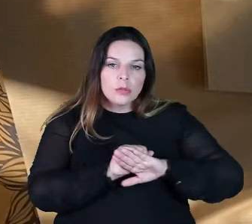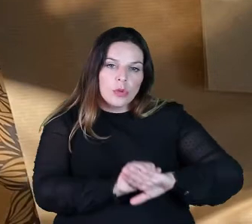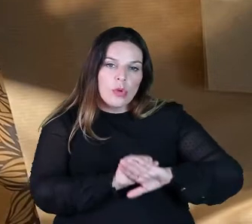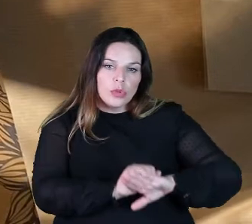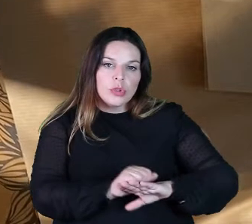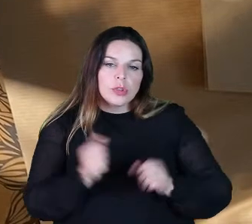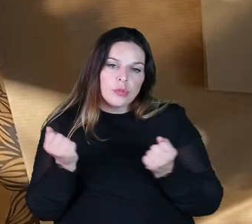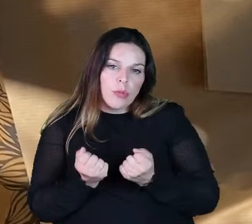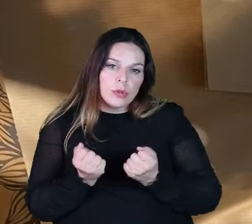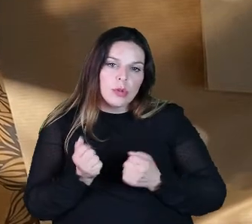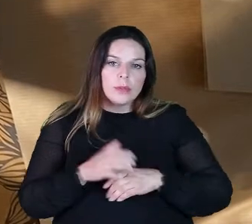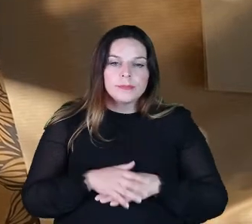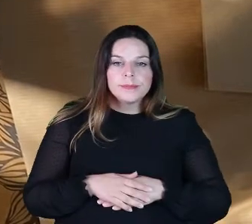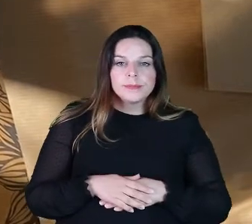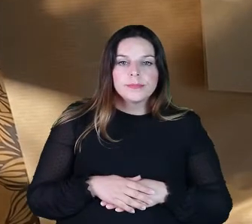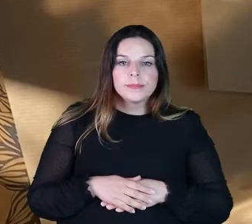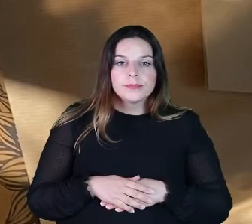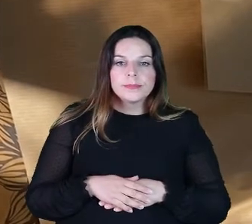kapeluszy.